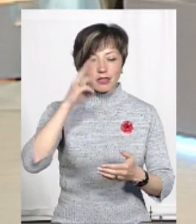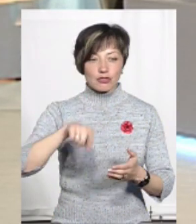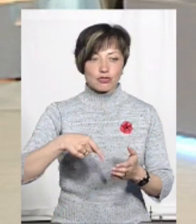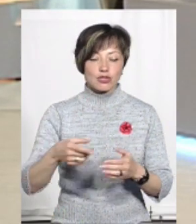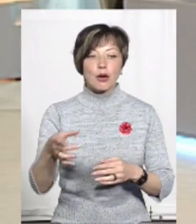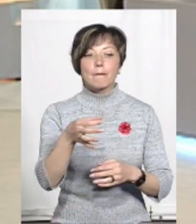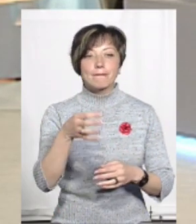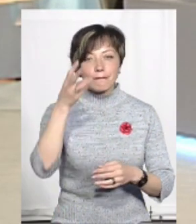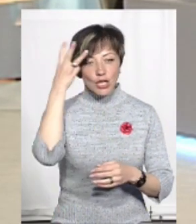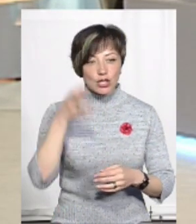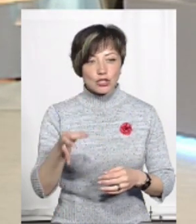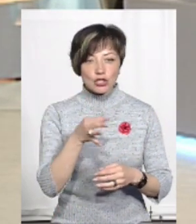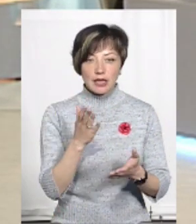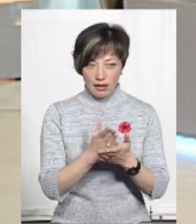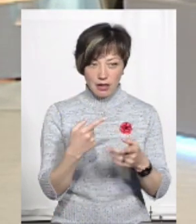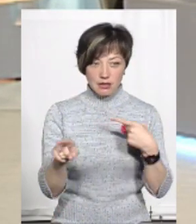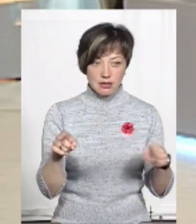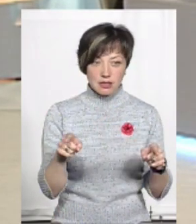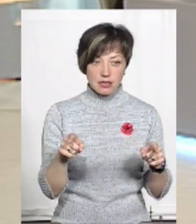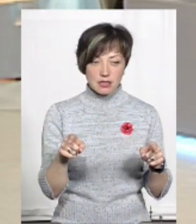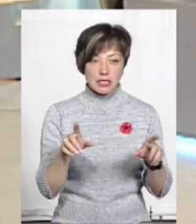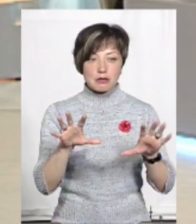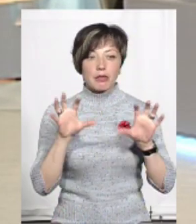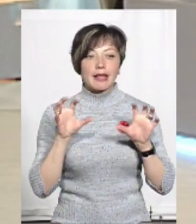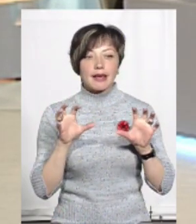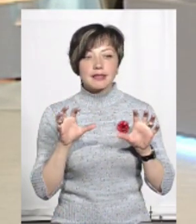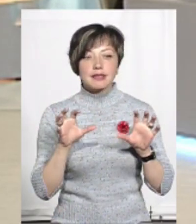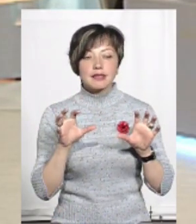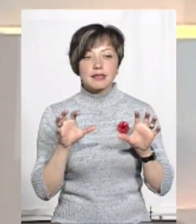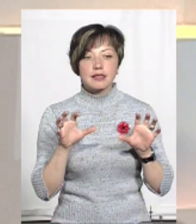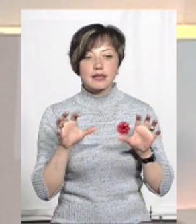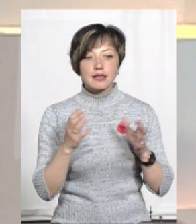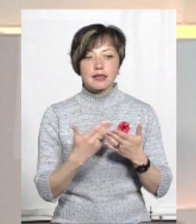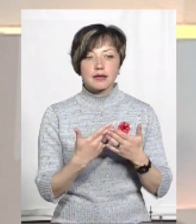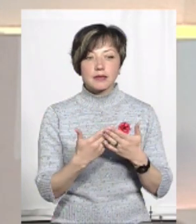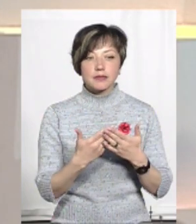Хмельниччини. Чи є якась різниця от в тому сприйнятті